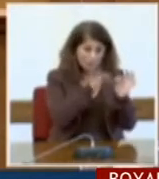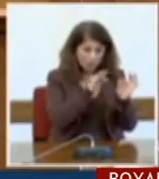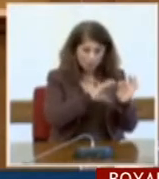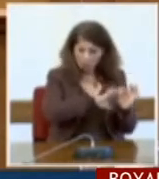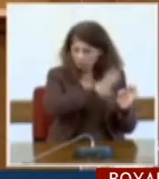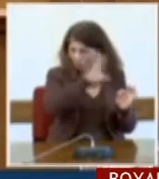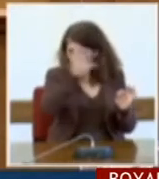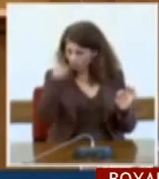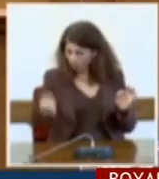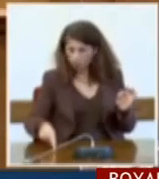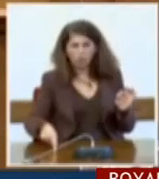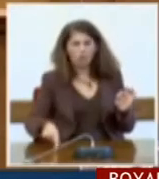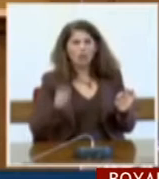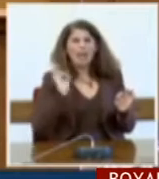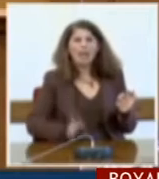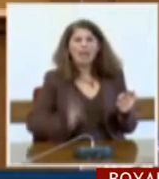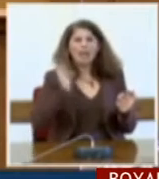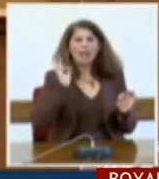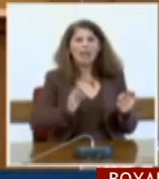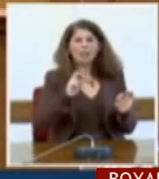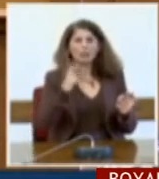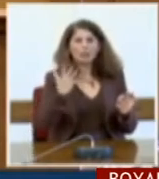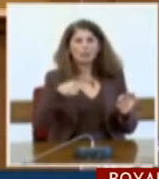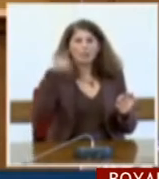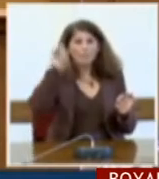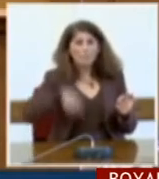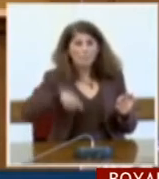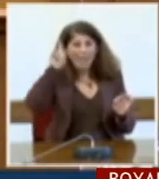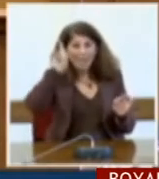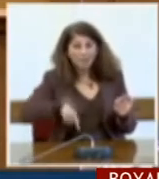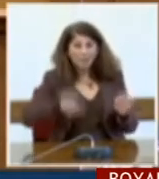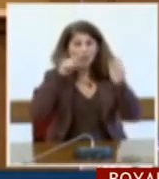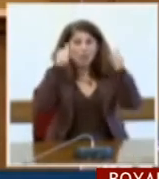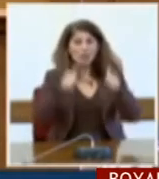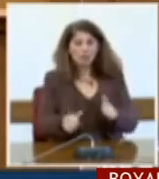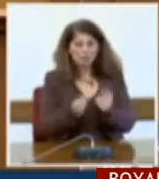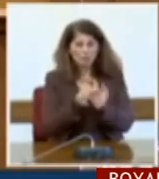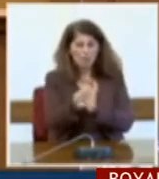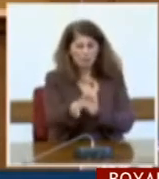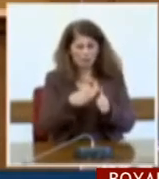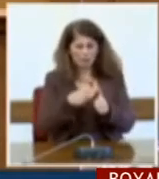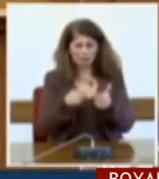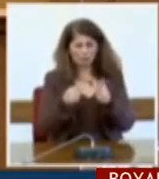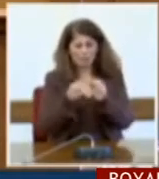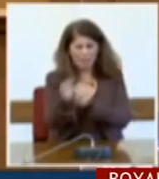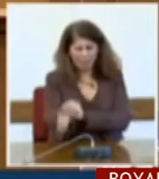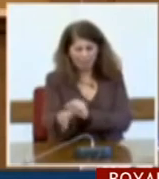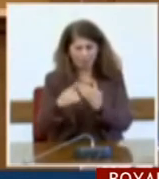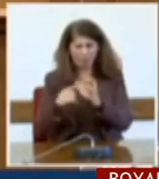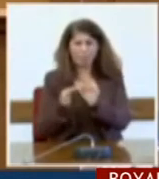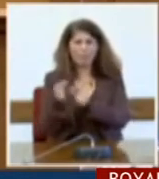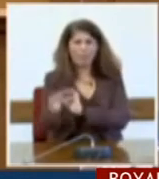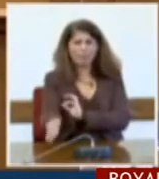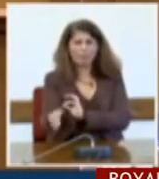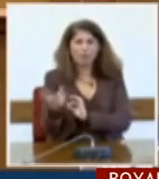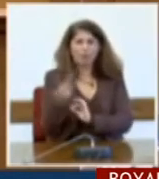μέτρα. Κάθε φορά πανηγυρίζοντας ότι με αυτά τα μέτρα λύνεται το πρόβλημα.